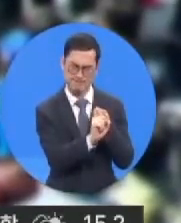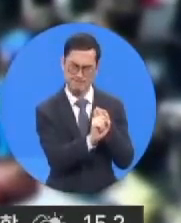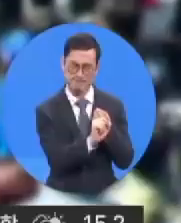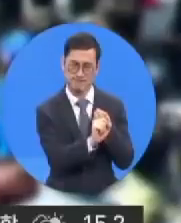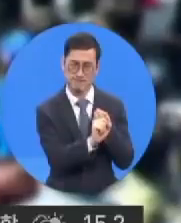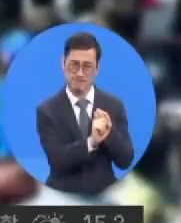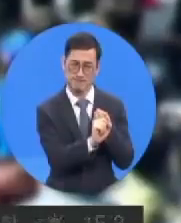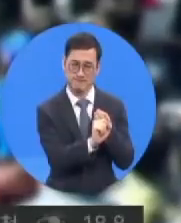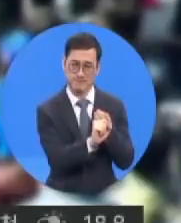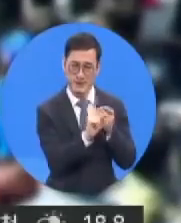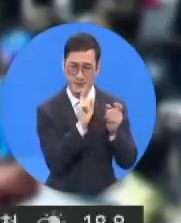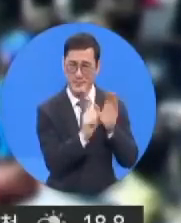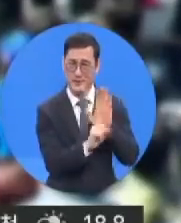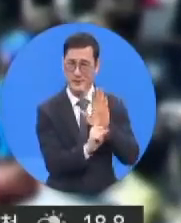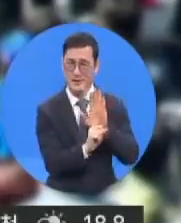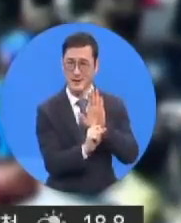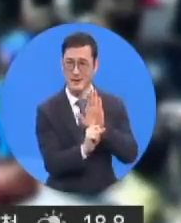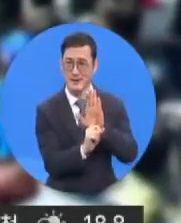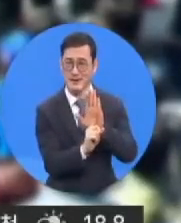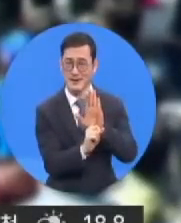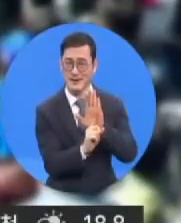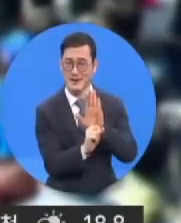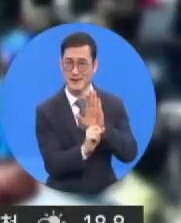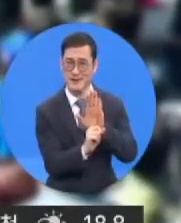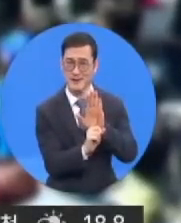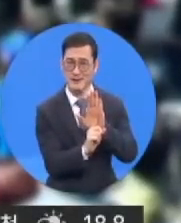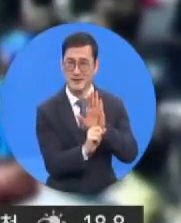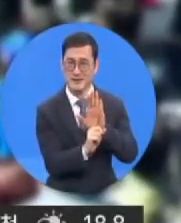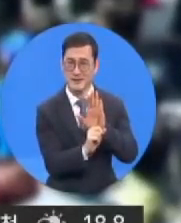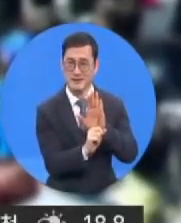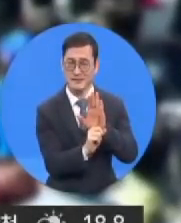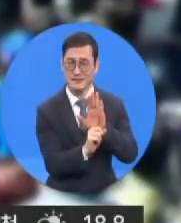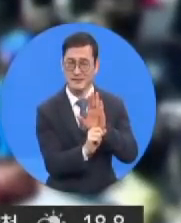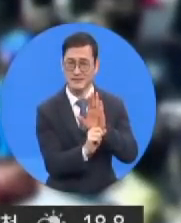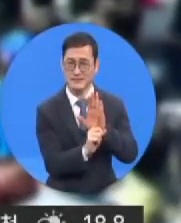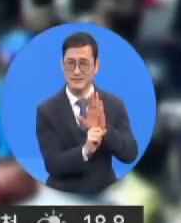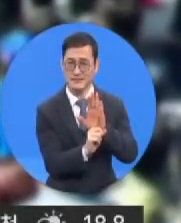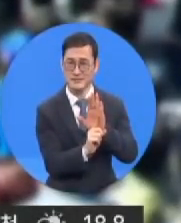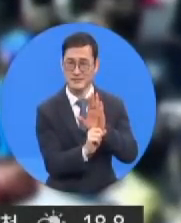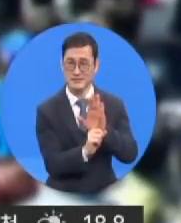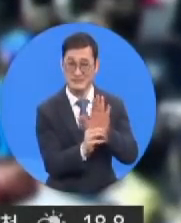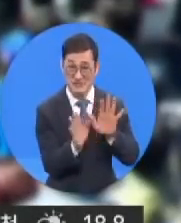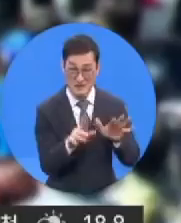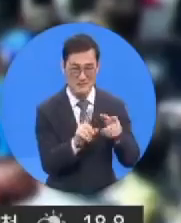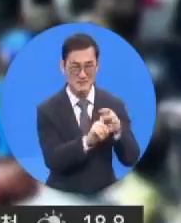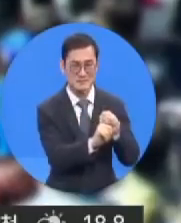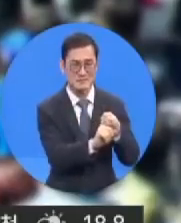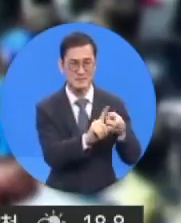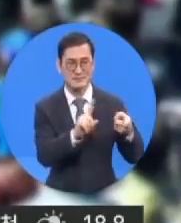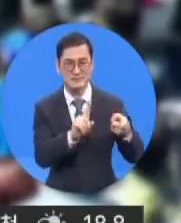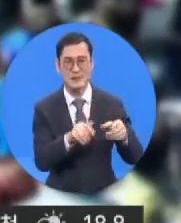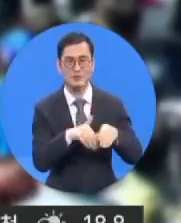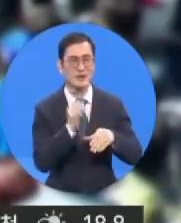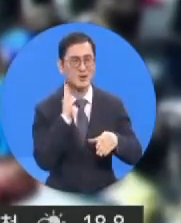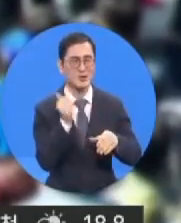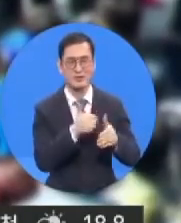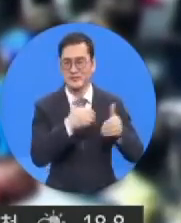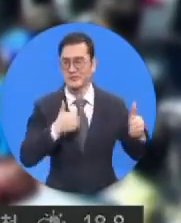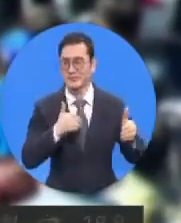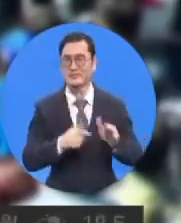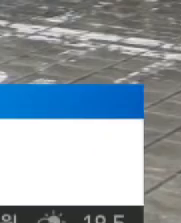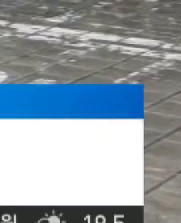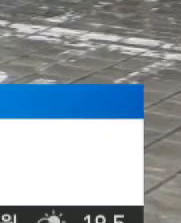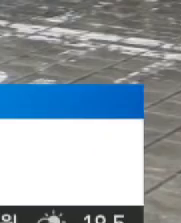들으신 것처럼 노무현, 아, 죄송합니다. 문재인 대통령과도 선을 긋는 모습을 보여주고 있습니다. 그 목소리 직접 들어보시죠.